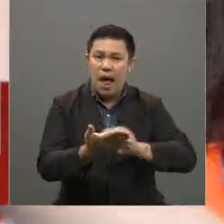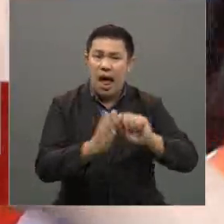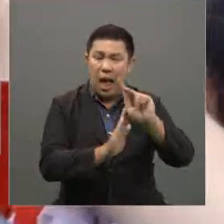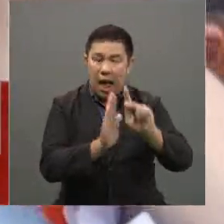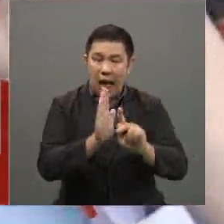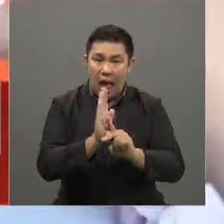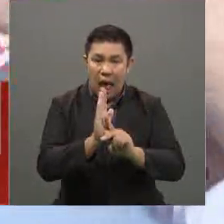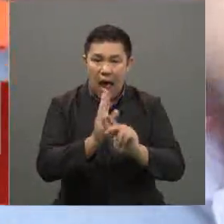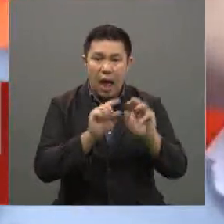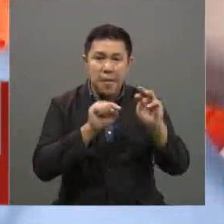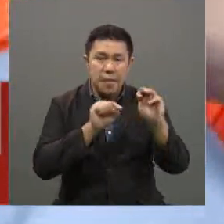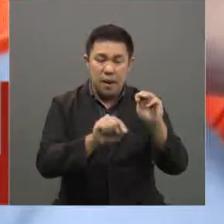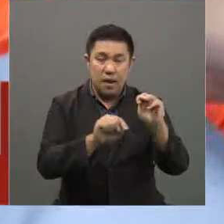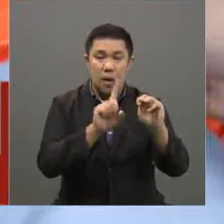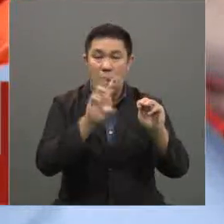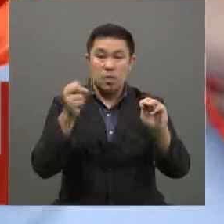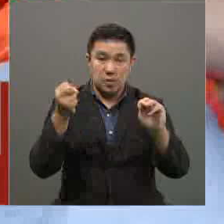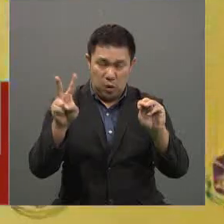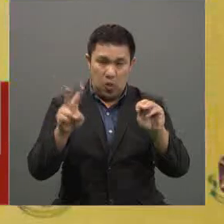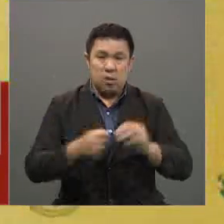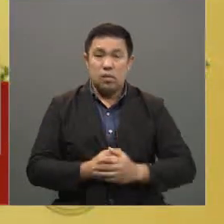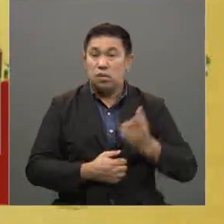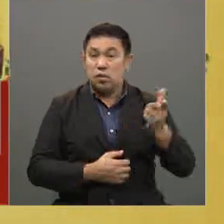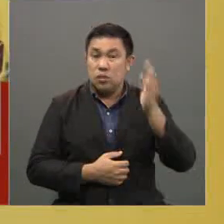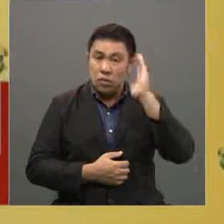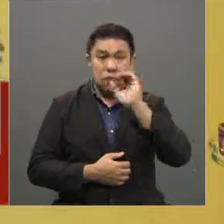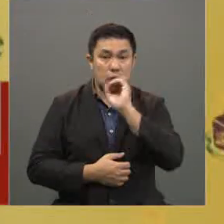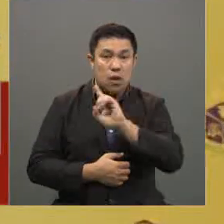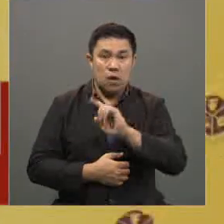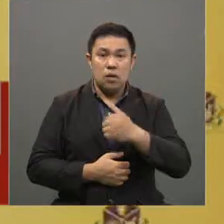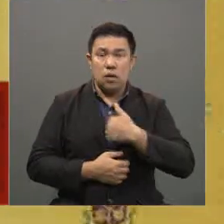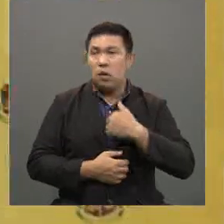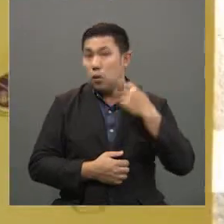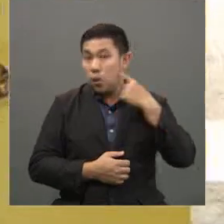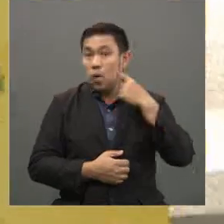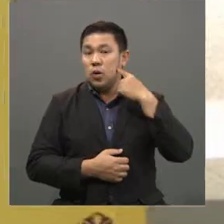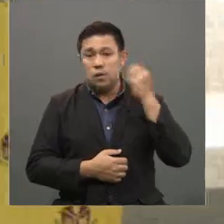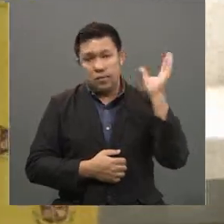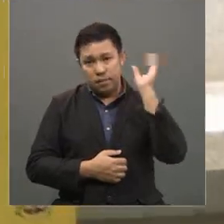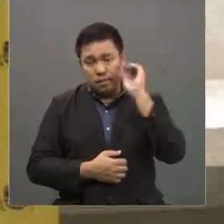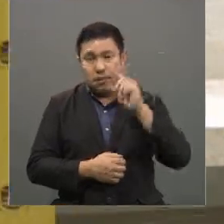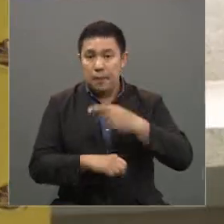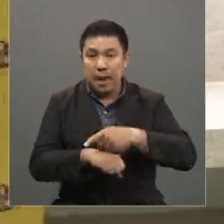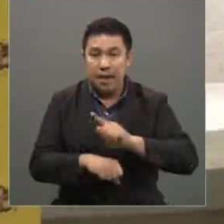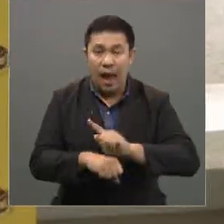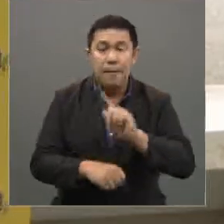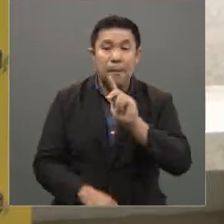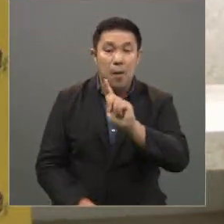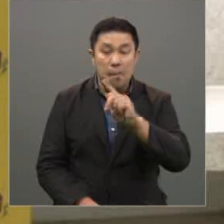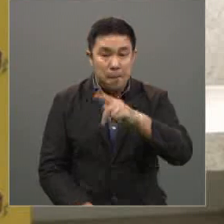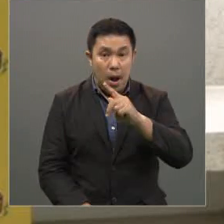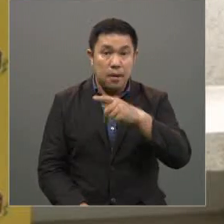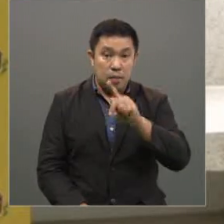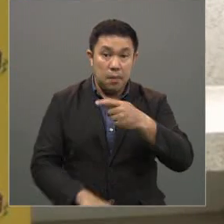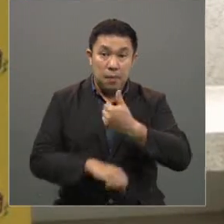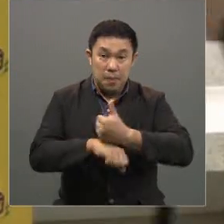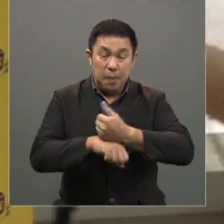กฎหมายอาญามาตรา 112นายธีรยุทธเนี่ยบอกว่าจากที่ทราบเบื้องต้นนะทางประธานปปชรับที่จะเร่งรวบรวม